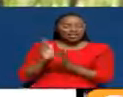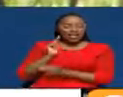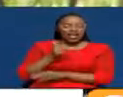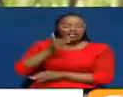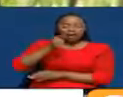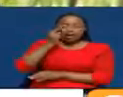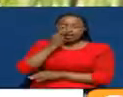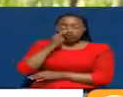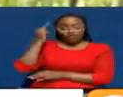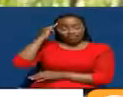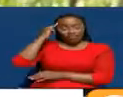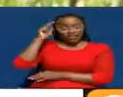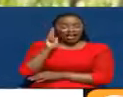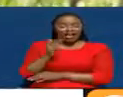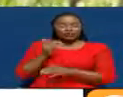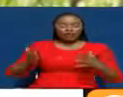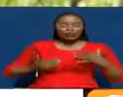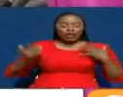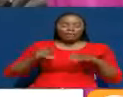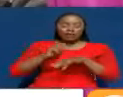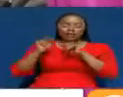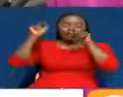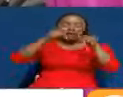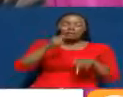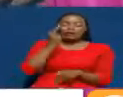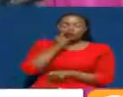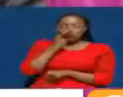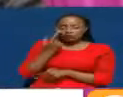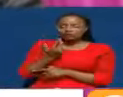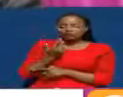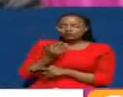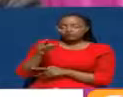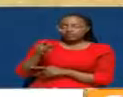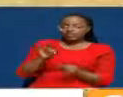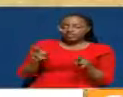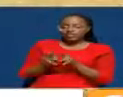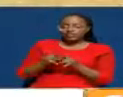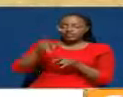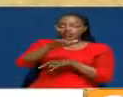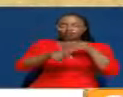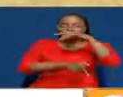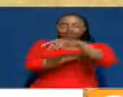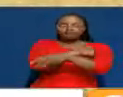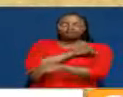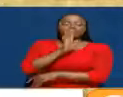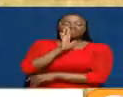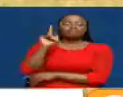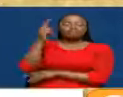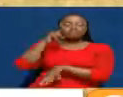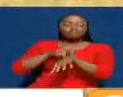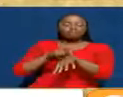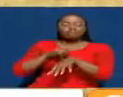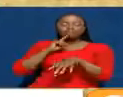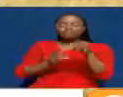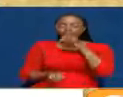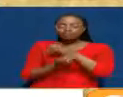hapa nyumbani nafikiri tunakuwa tukifurahia sana kikuja hapa nyumbani. Kangogo's sister, who is the area chief, took to the podium for the first time